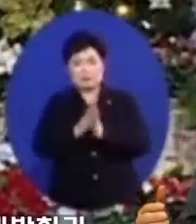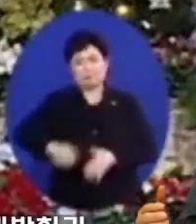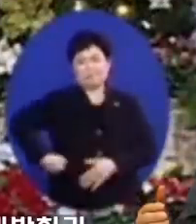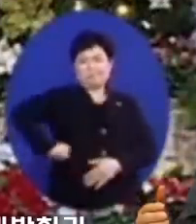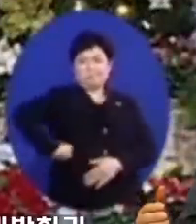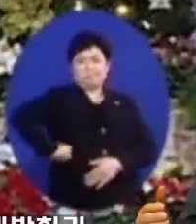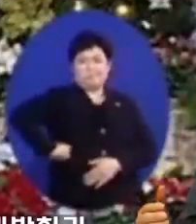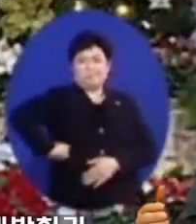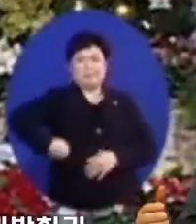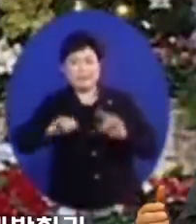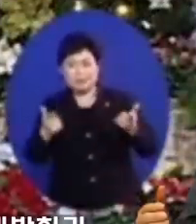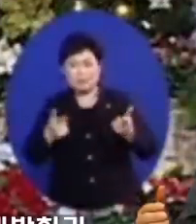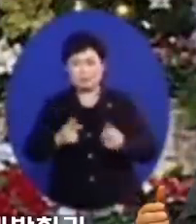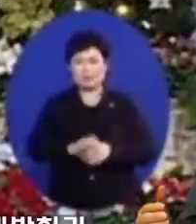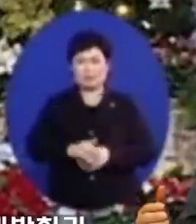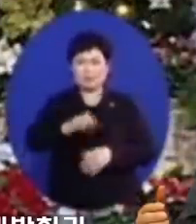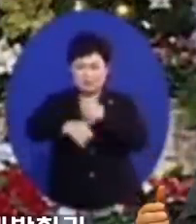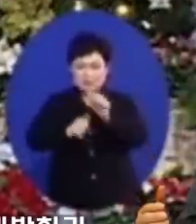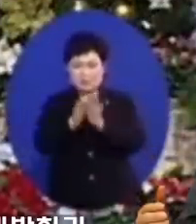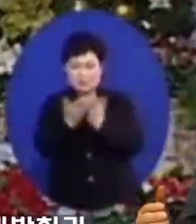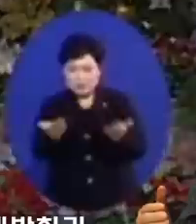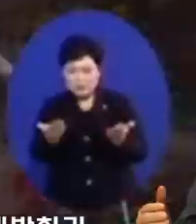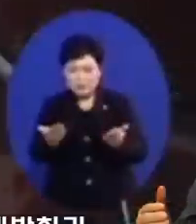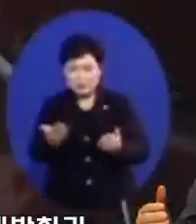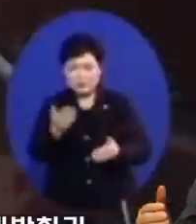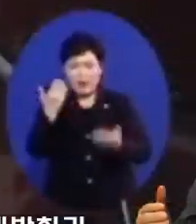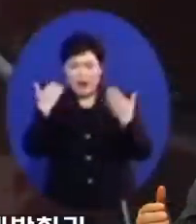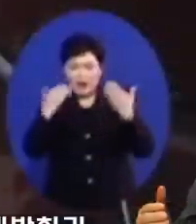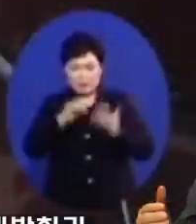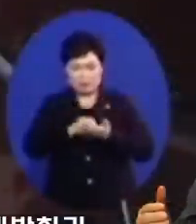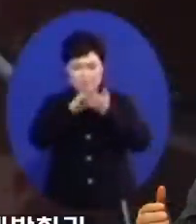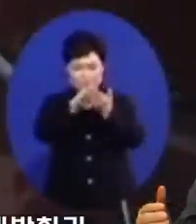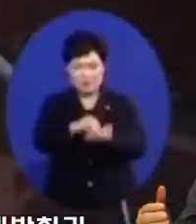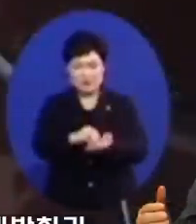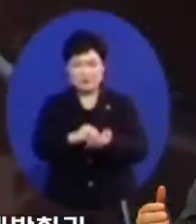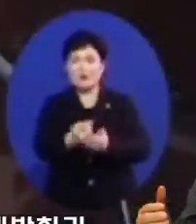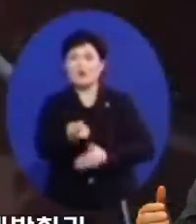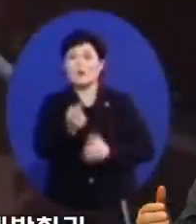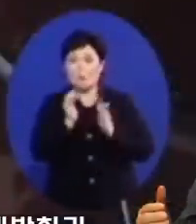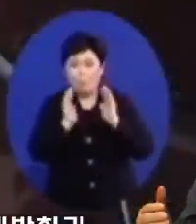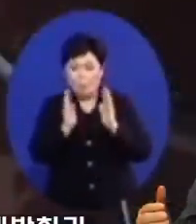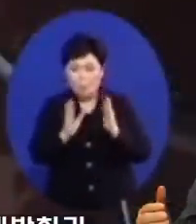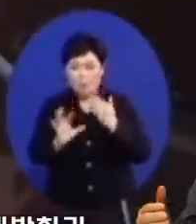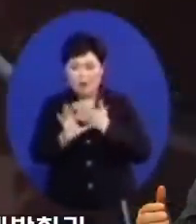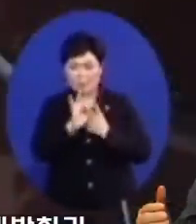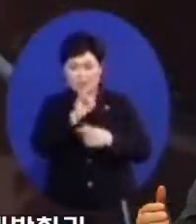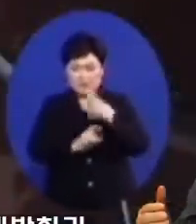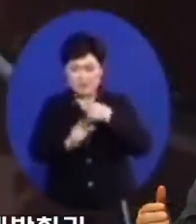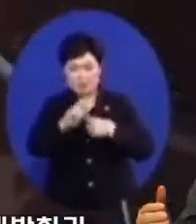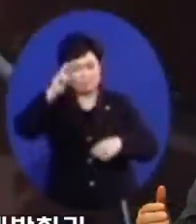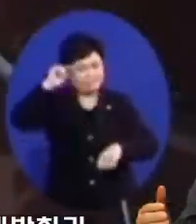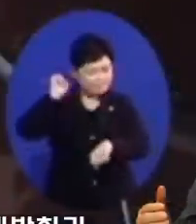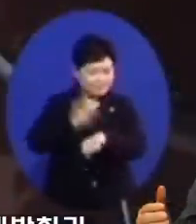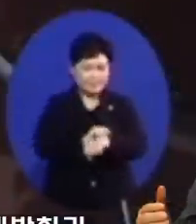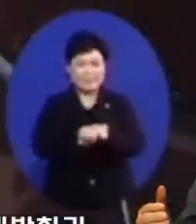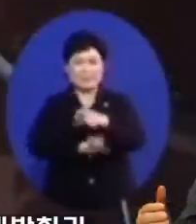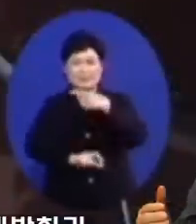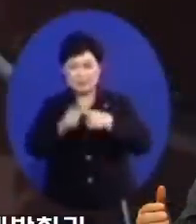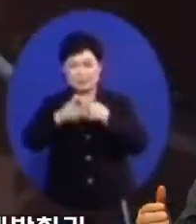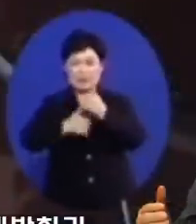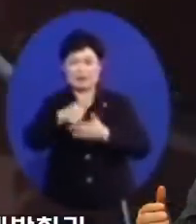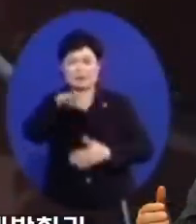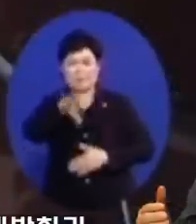아니라 성경도 우리가 성경 학교에 들어가서 배우면 더욱 지혜로워지고 더 하나님